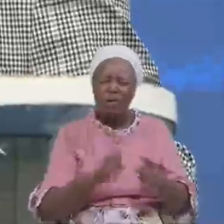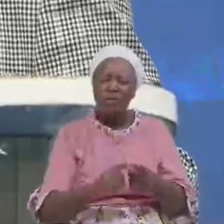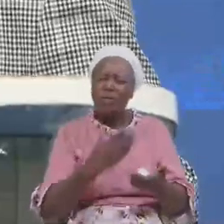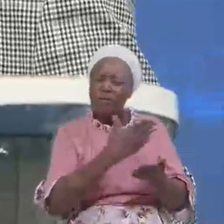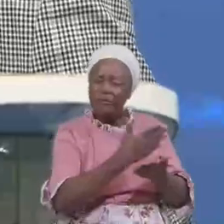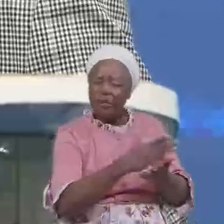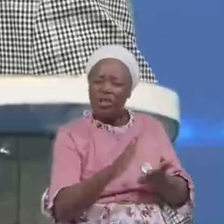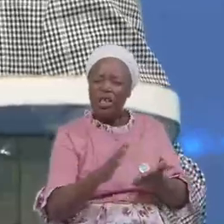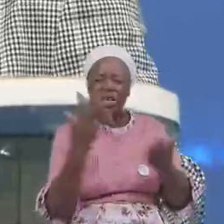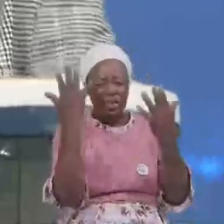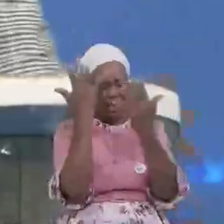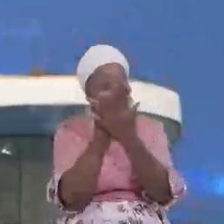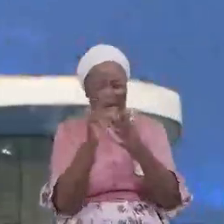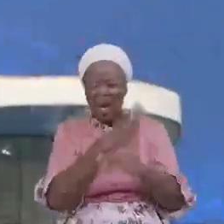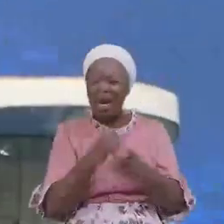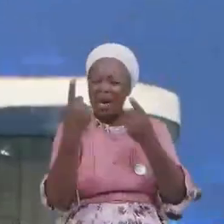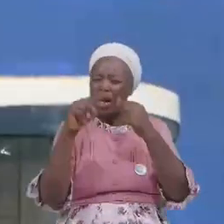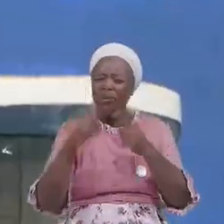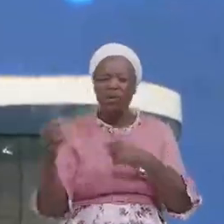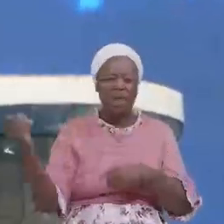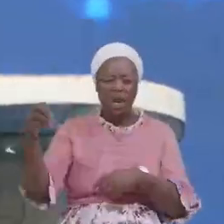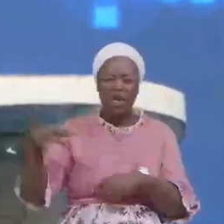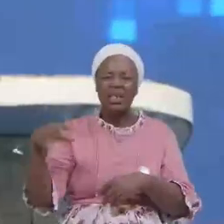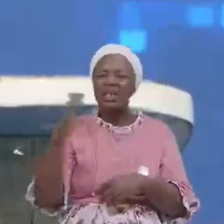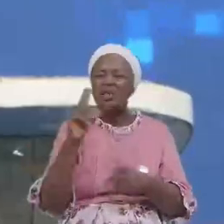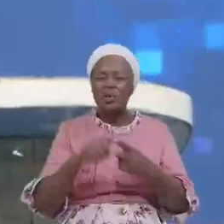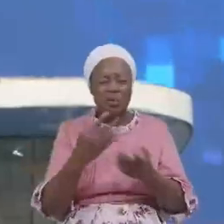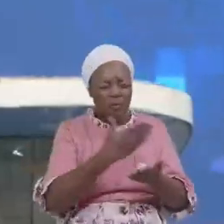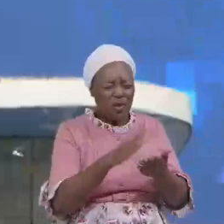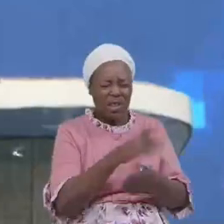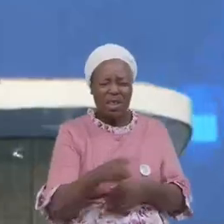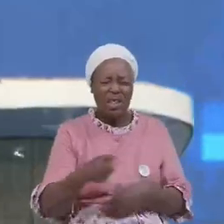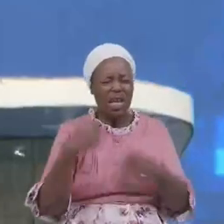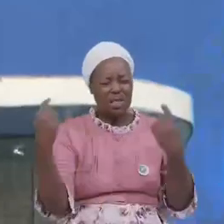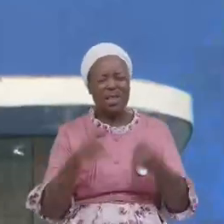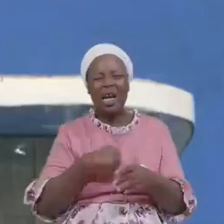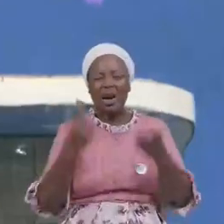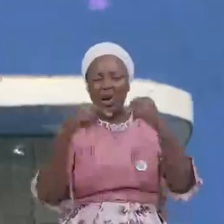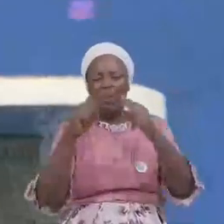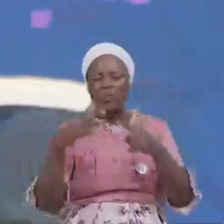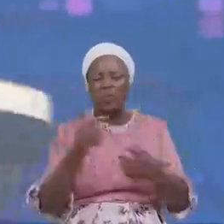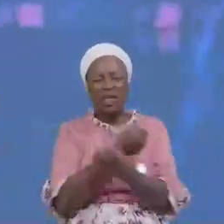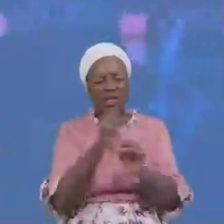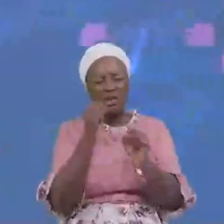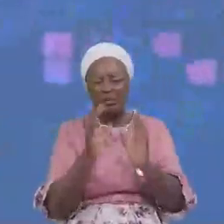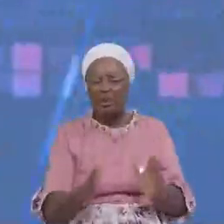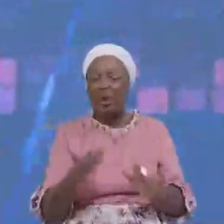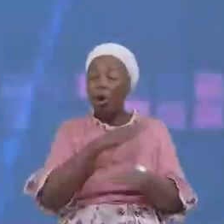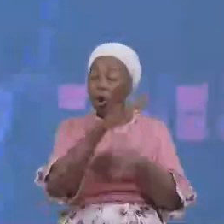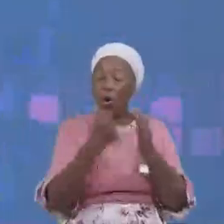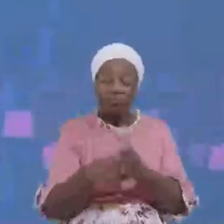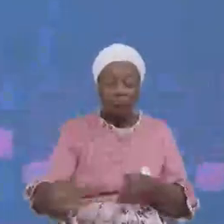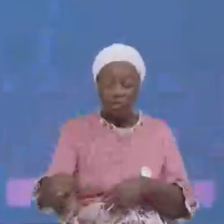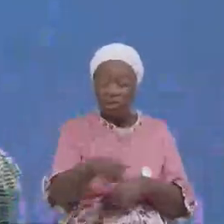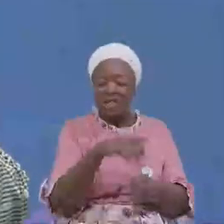abandonner les ténèbres et à venir à la lumière, à abandonner leurs péchés et à venir au Sauveur. Tous